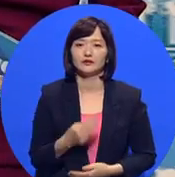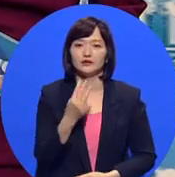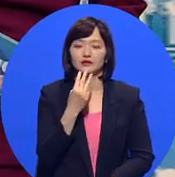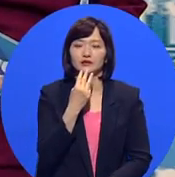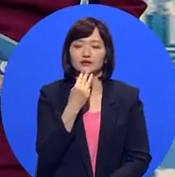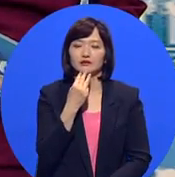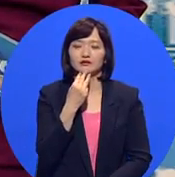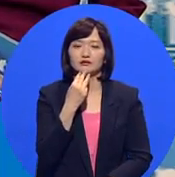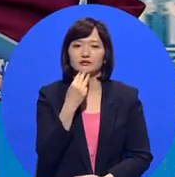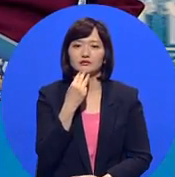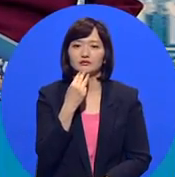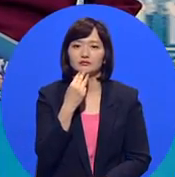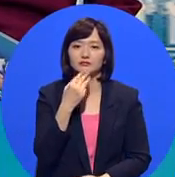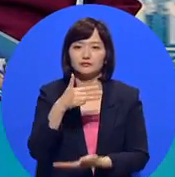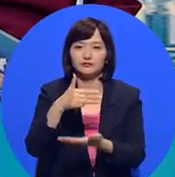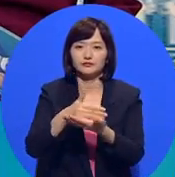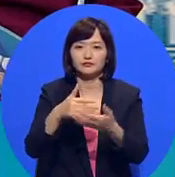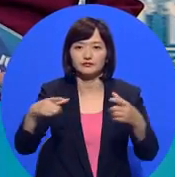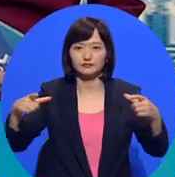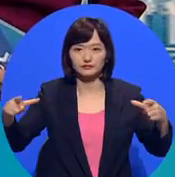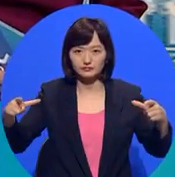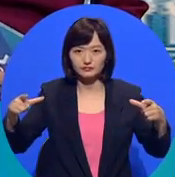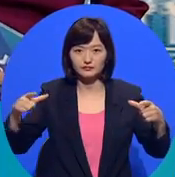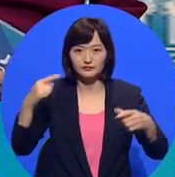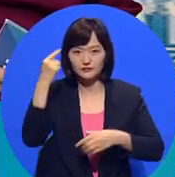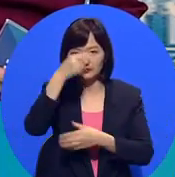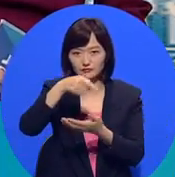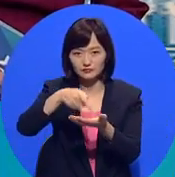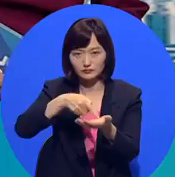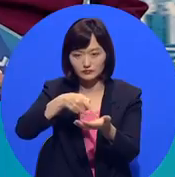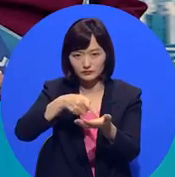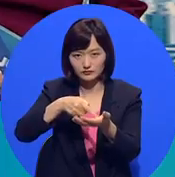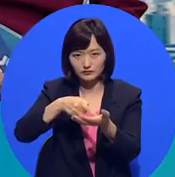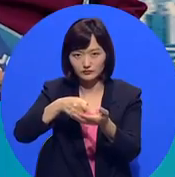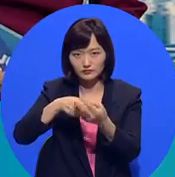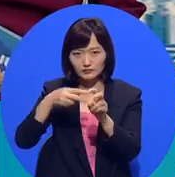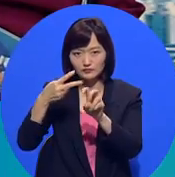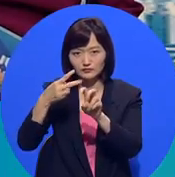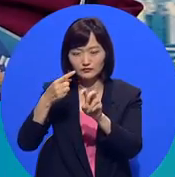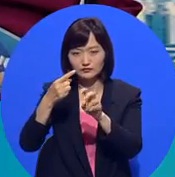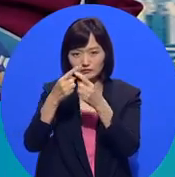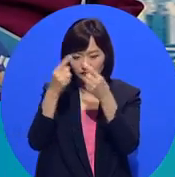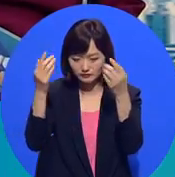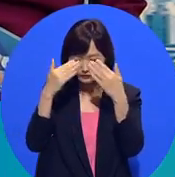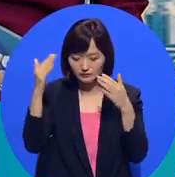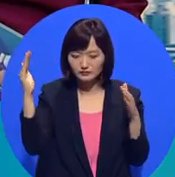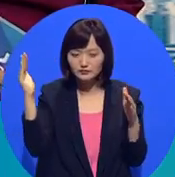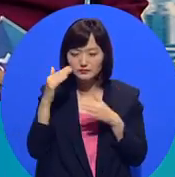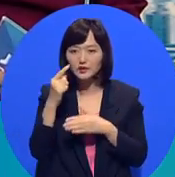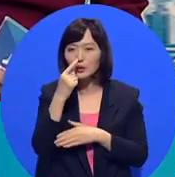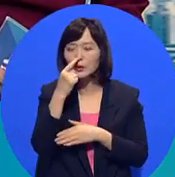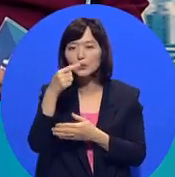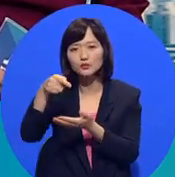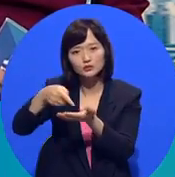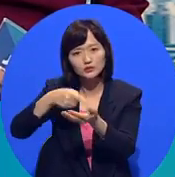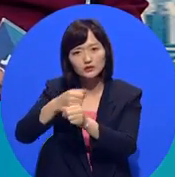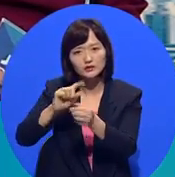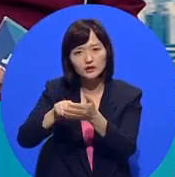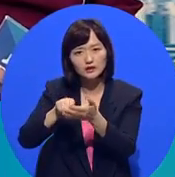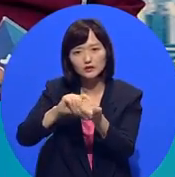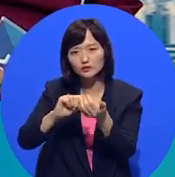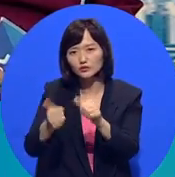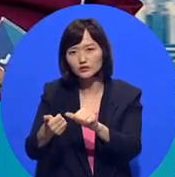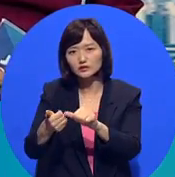서울 압구정동의 성형외과에서 20대 대학생이 코수술을 봤다 내서 상태에 빠져 끝내 숨졌습니다 마치 상태에서 혈압이